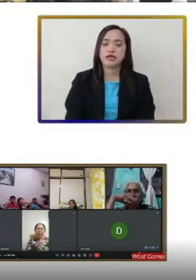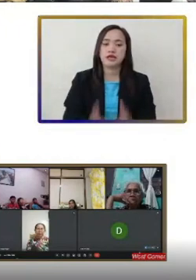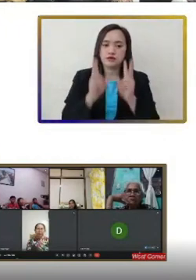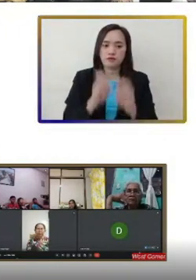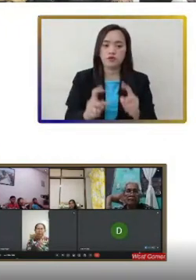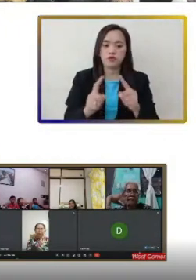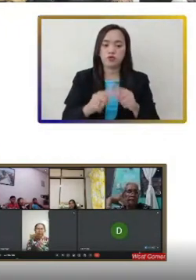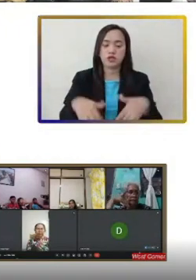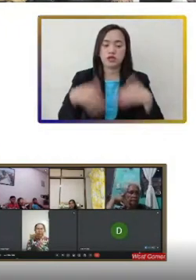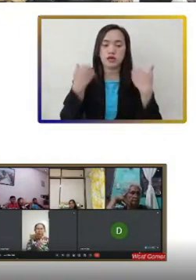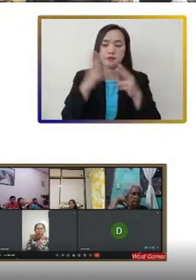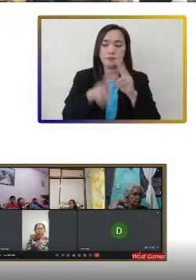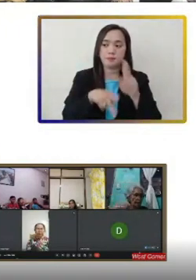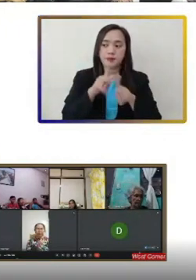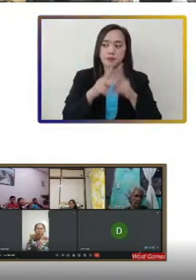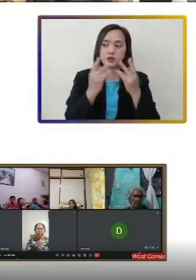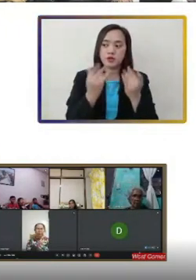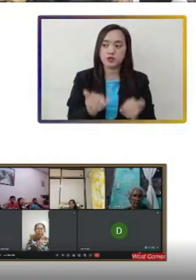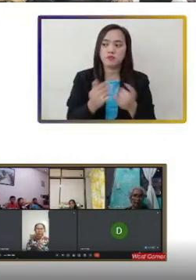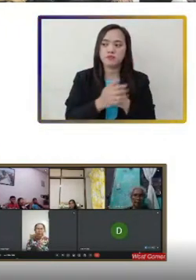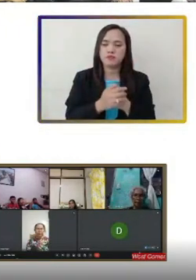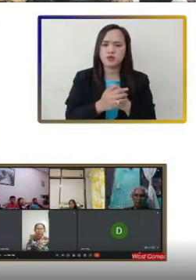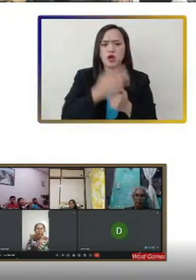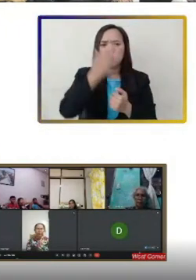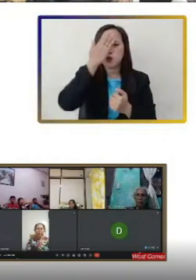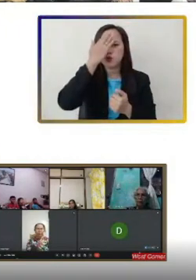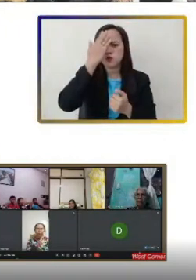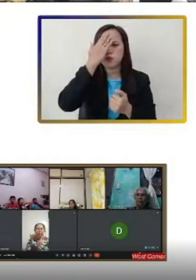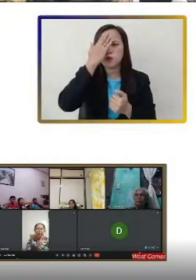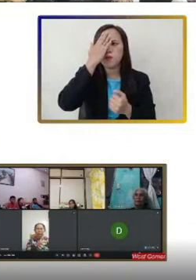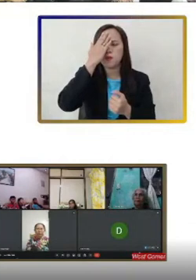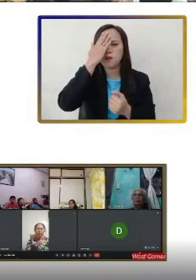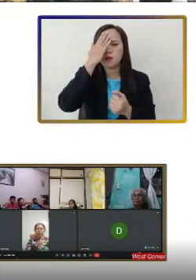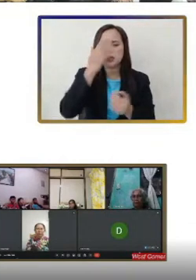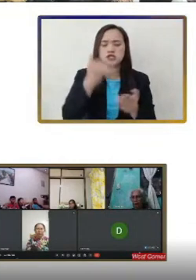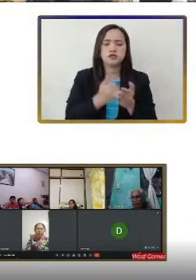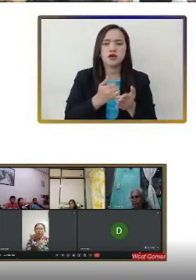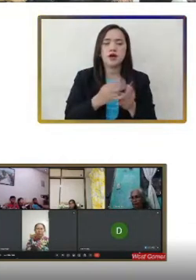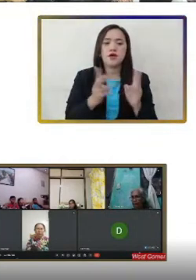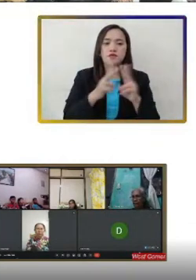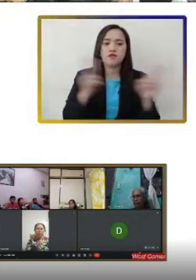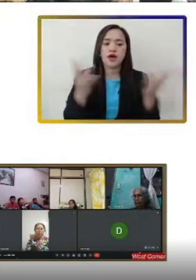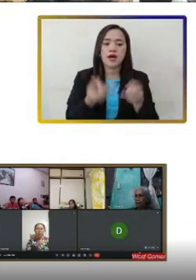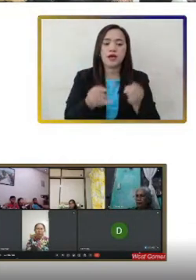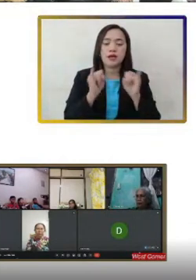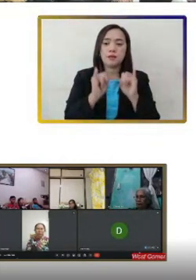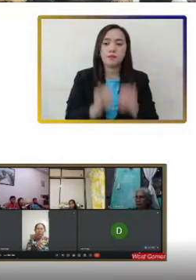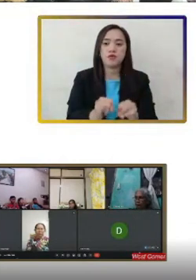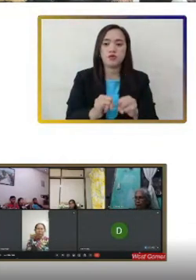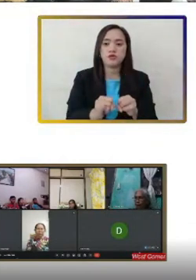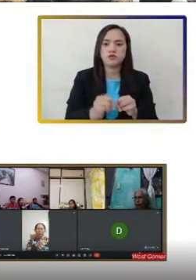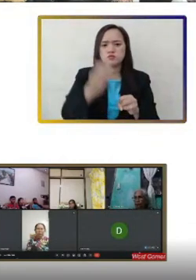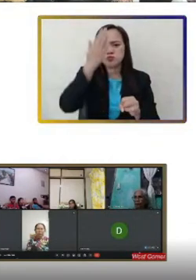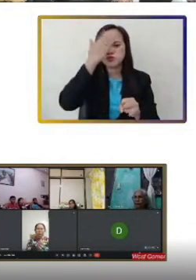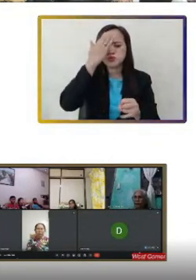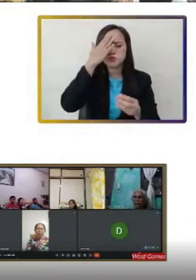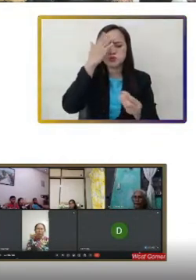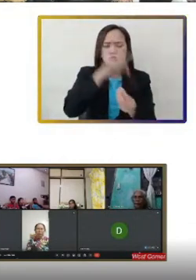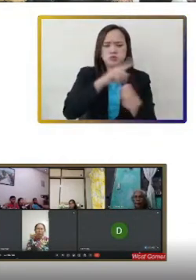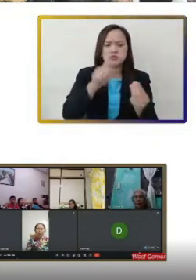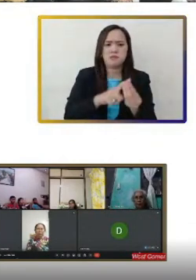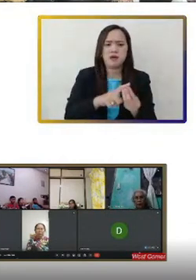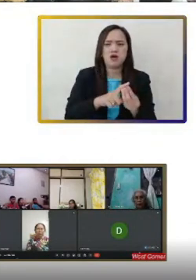kayo, nandiyan pa kasi edad ninyo, may mga alam na kayo tungkol sa bagay na yan. Hindi yung puro na lamang cartoons, puro na lamang